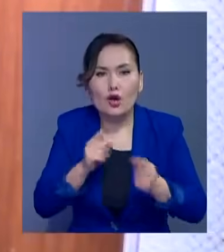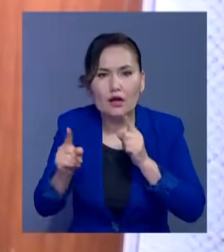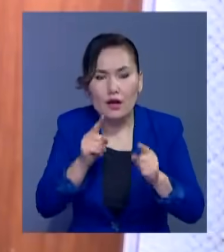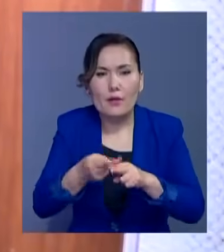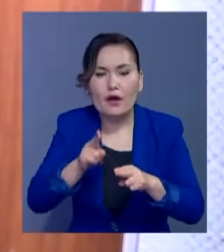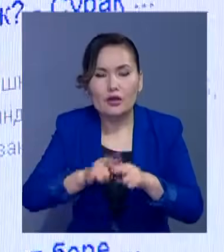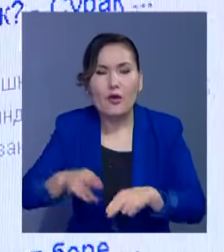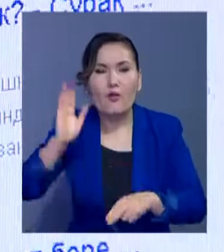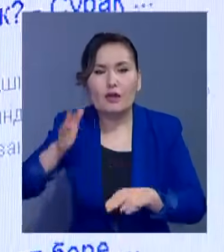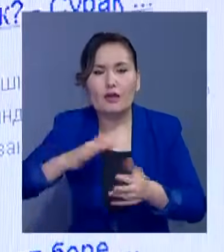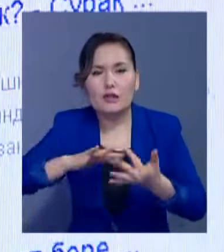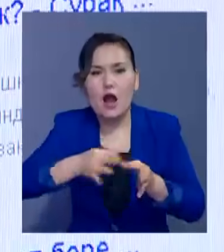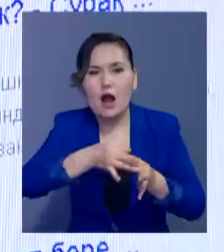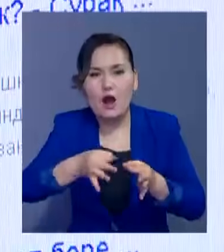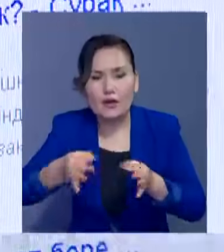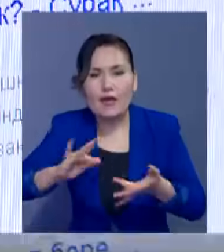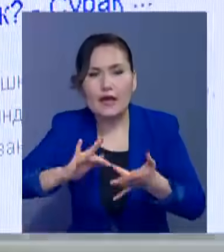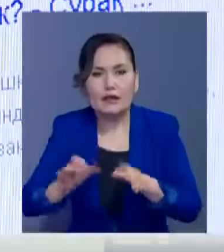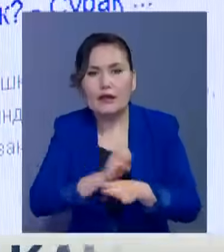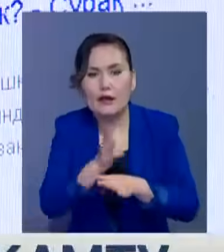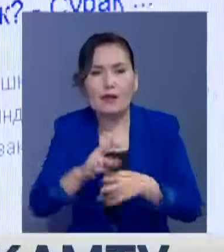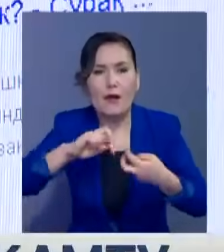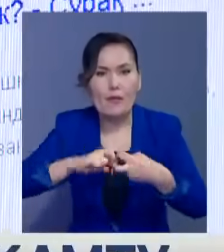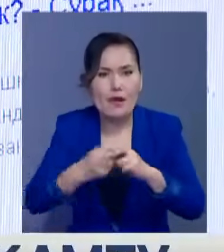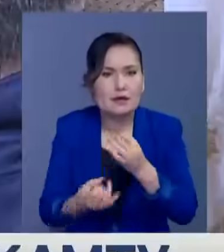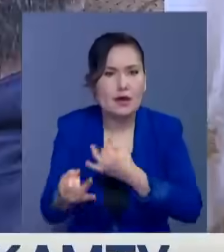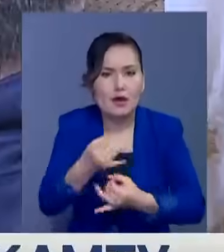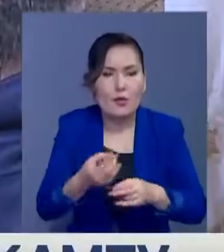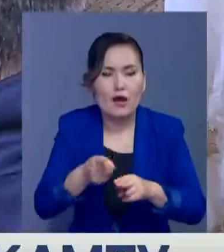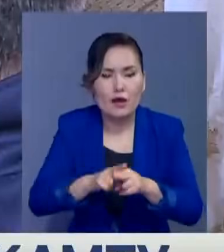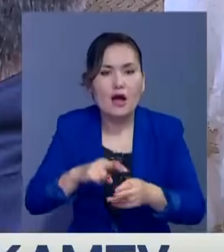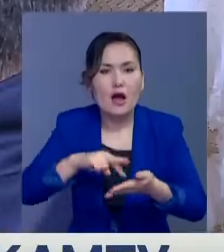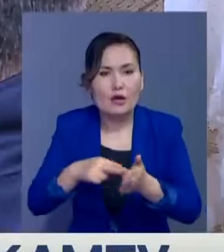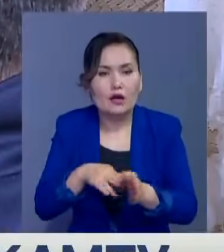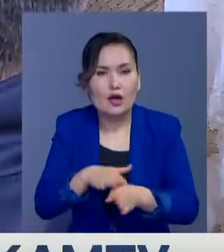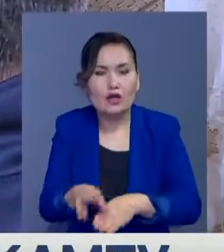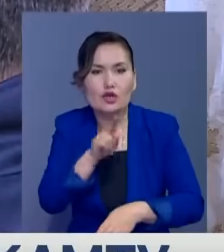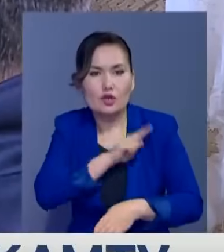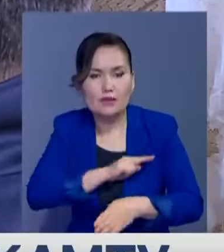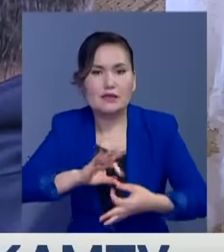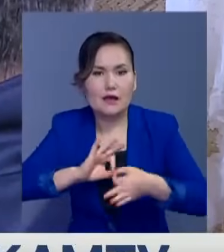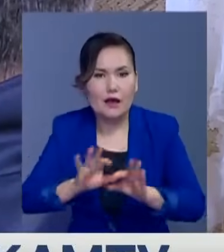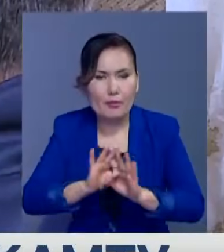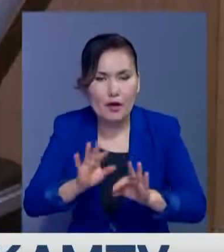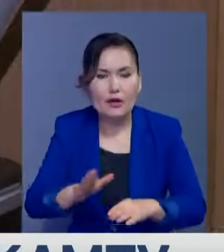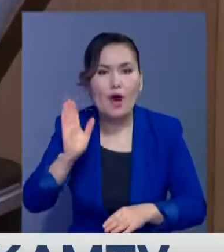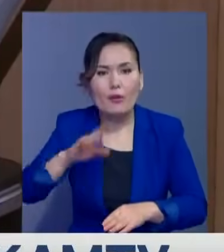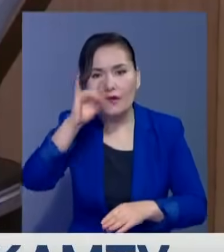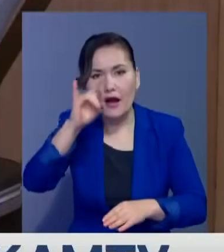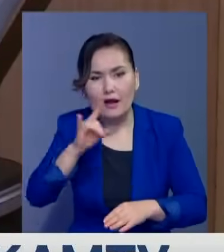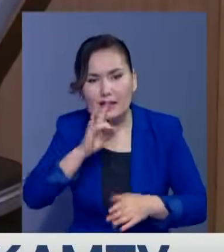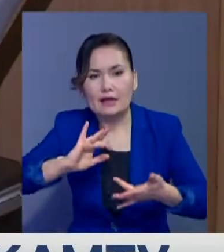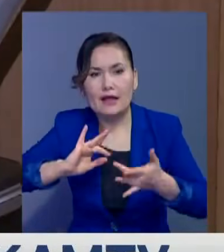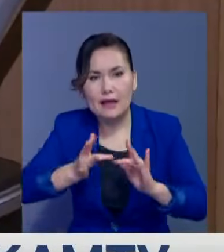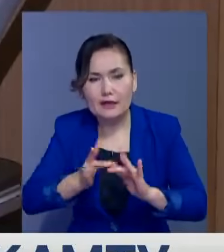кең жолақты интернетке қол жетімділік мәселесі де қаралды. Бұл бағыттағы атқарылып жатқан жұмыстар туралы цифрлық даму, инновациялар